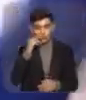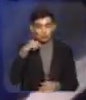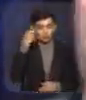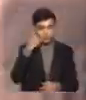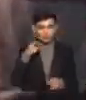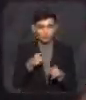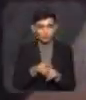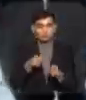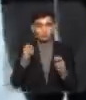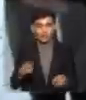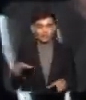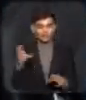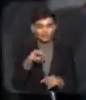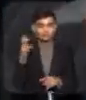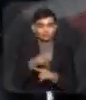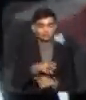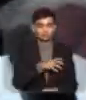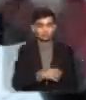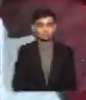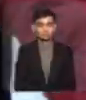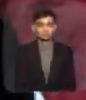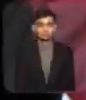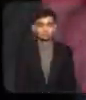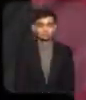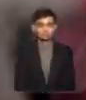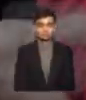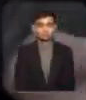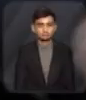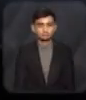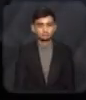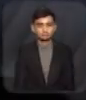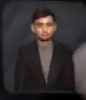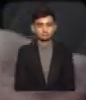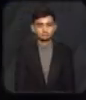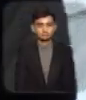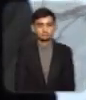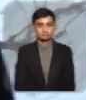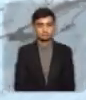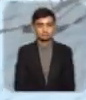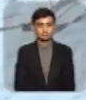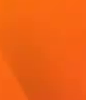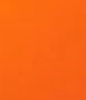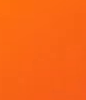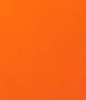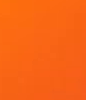Өзбекстаннан да арнайы келді. Самал Қабышева, Мерей Толқынов, Информбюро, Алматы